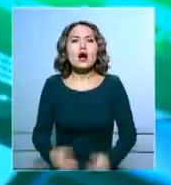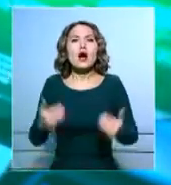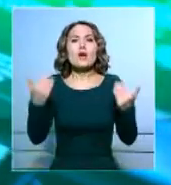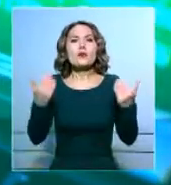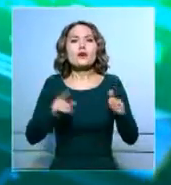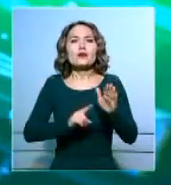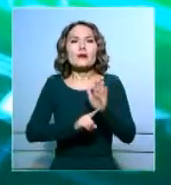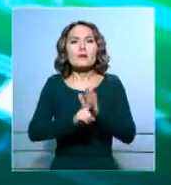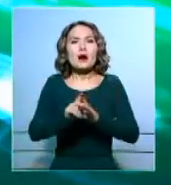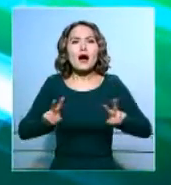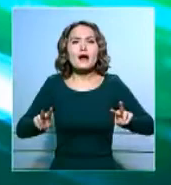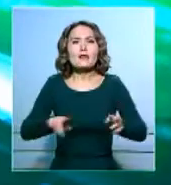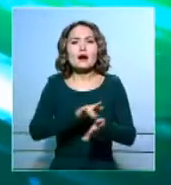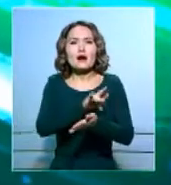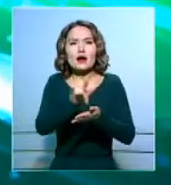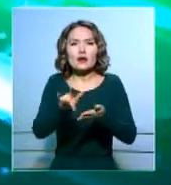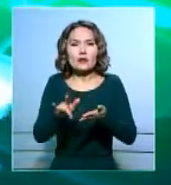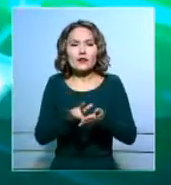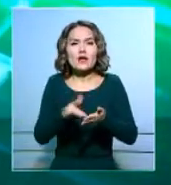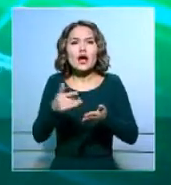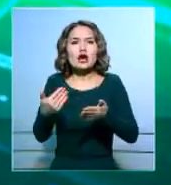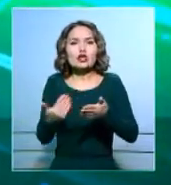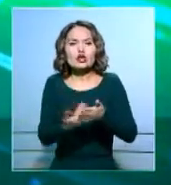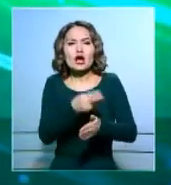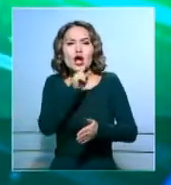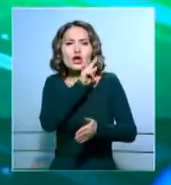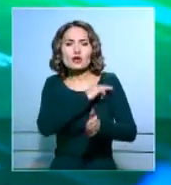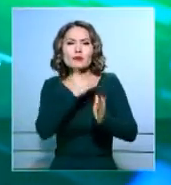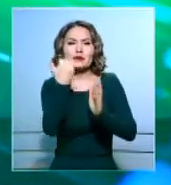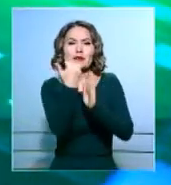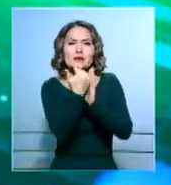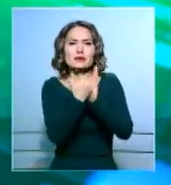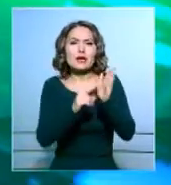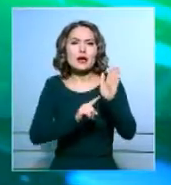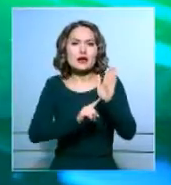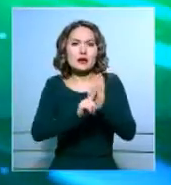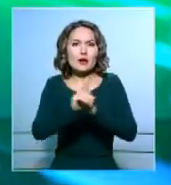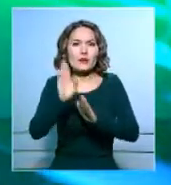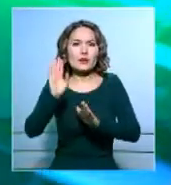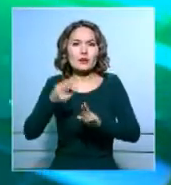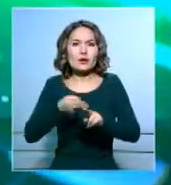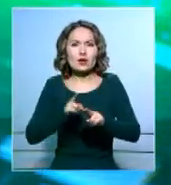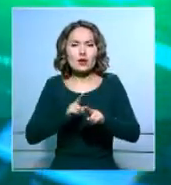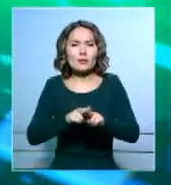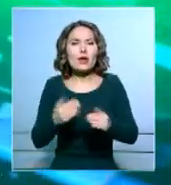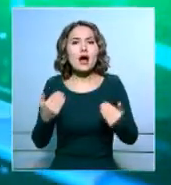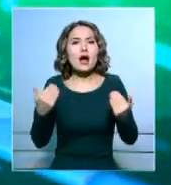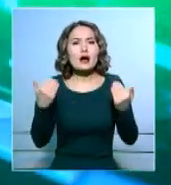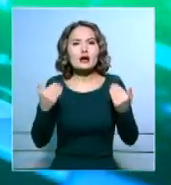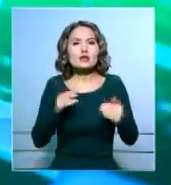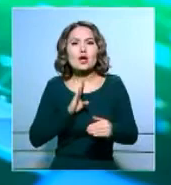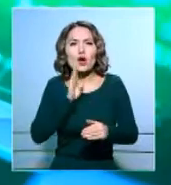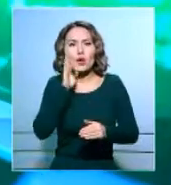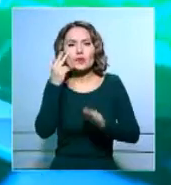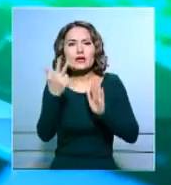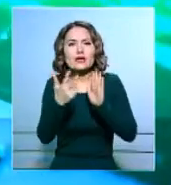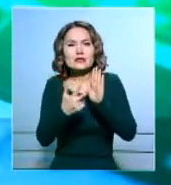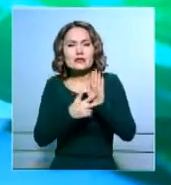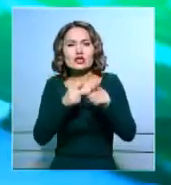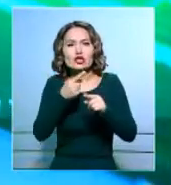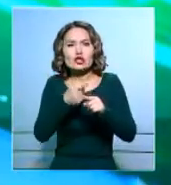Бүгіннен бастап Астана қалалық әкімдігі жаңа жұмыс кестесіне көшті. Енді атқарушы орган қызметкерлерінің жұмыс уақыты таңғы 8:30-нан